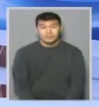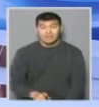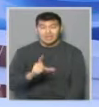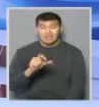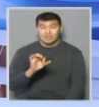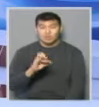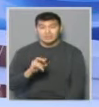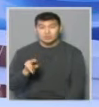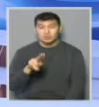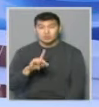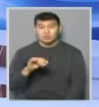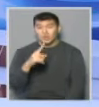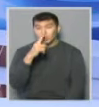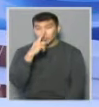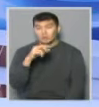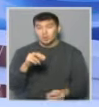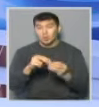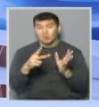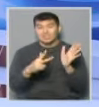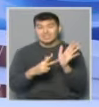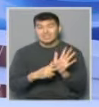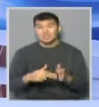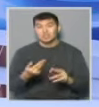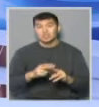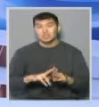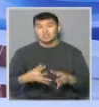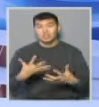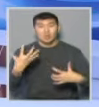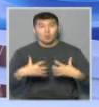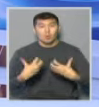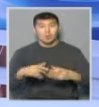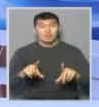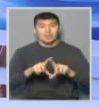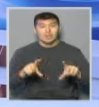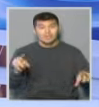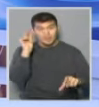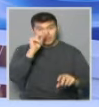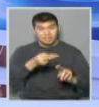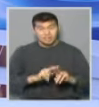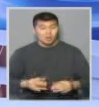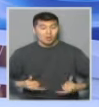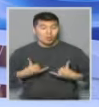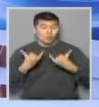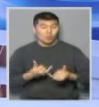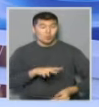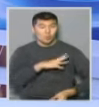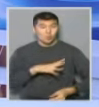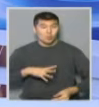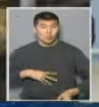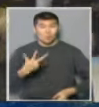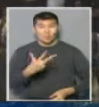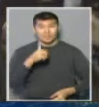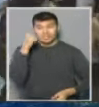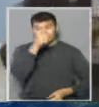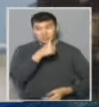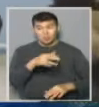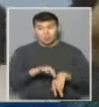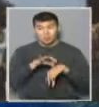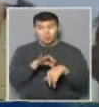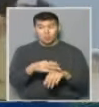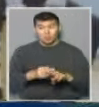Фиуаз Доспанова атындағы нөмірі 18-ші орта мектеп ұжымы ардагер ұстаздарды ардақтады. Тәуелсіздіктің 30 жылдығы аясында